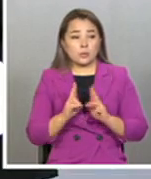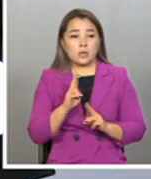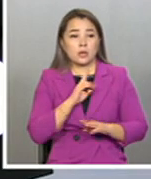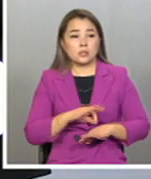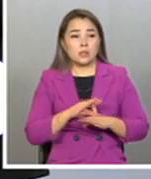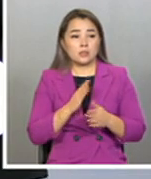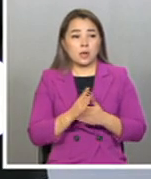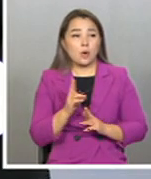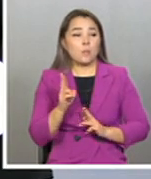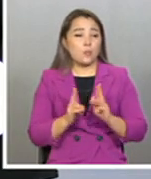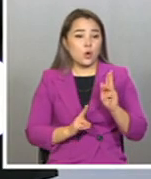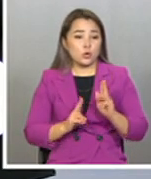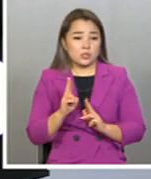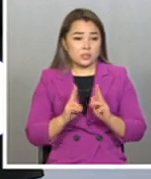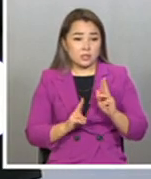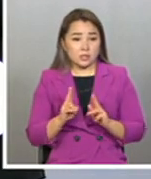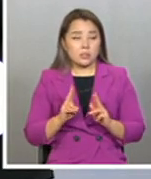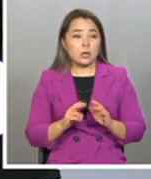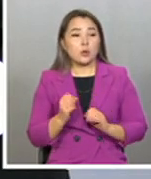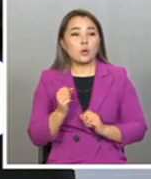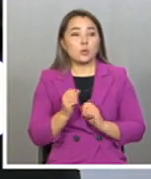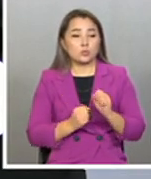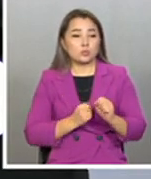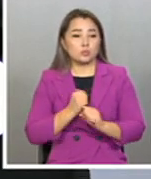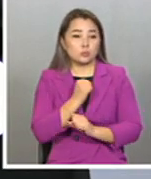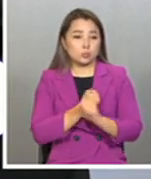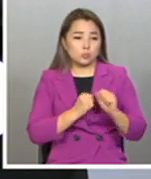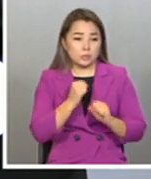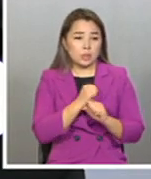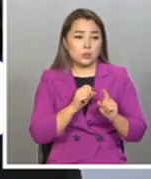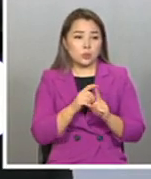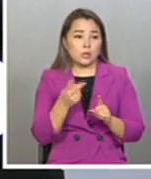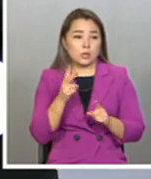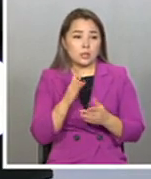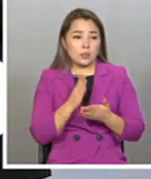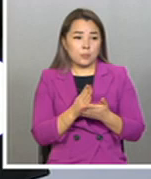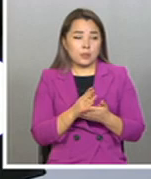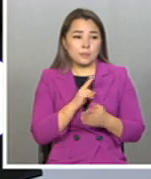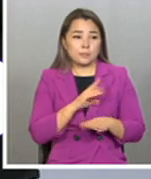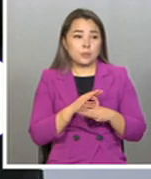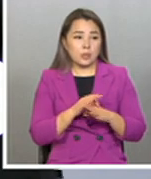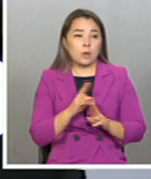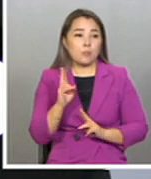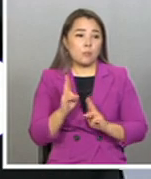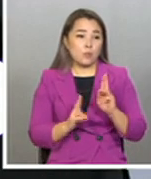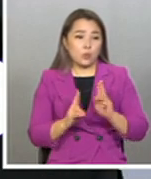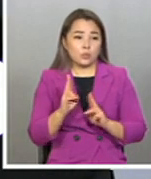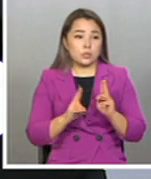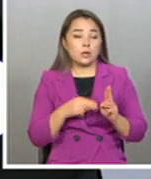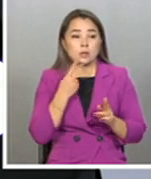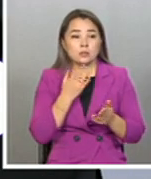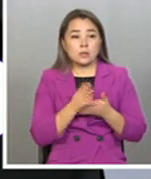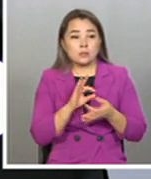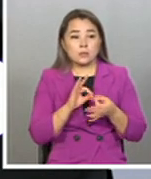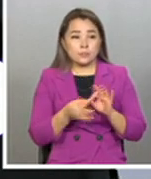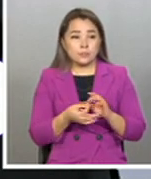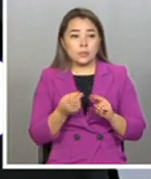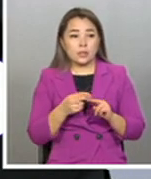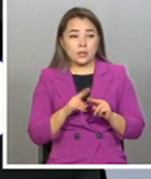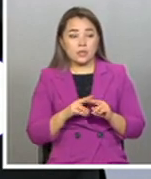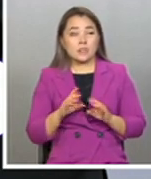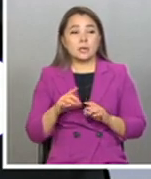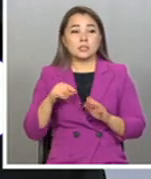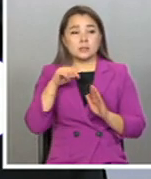поршынды қозғалыстар және турбиналық қозғалыстар болып бөлінеді. Поршынды қозғалыстарды суретте көріп тұрғандарыңыздай, яғни цилиндрдің